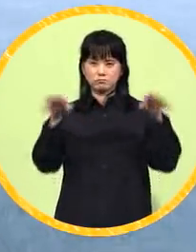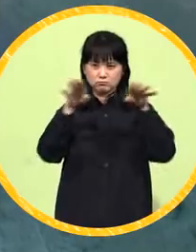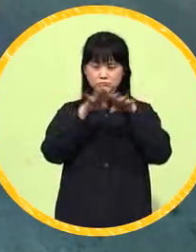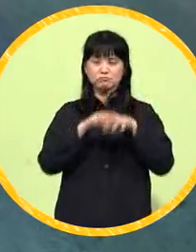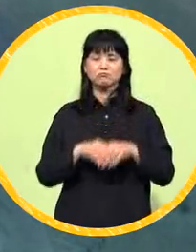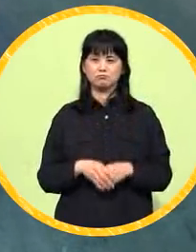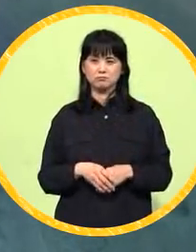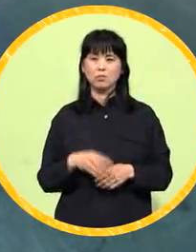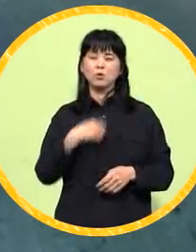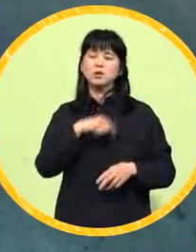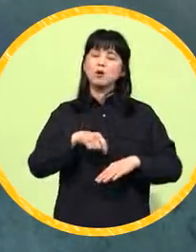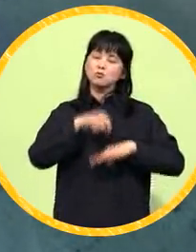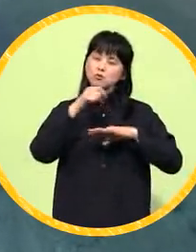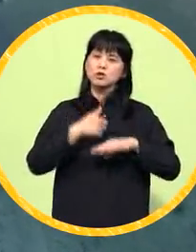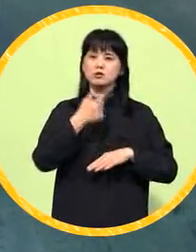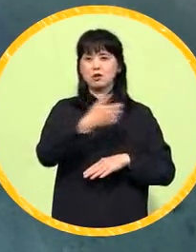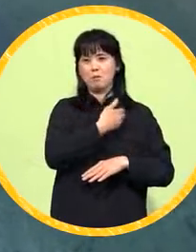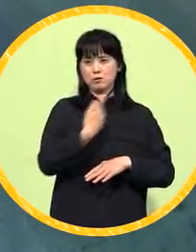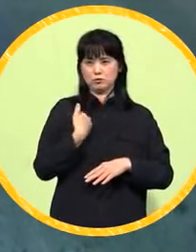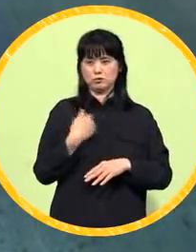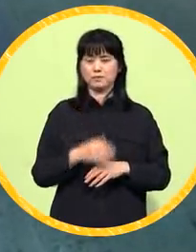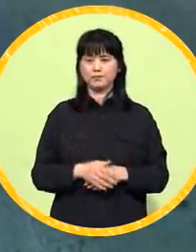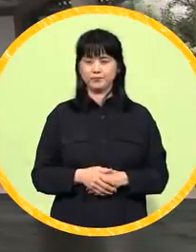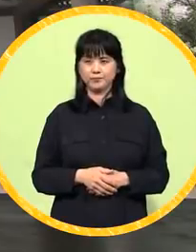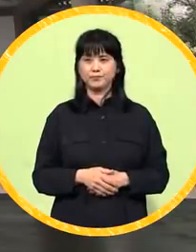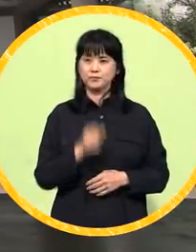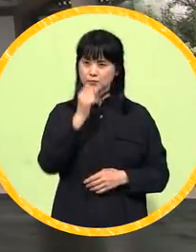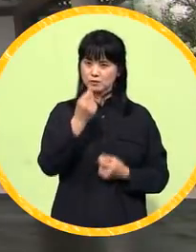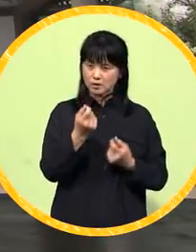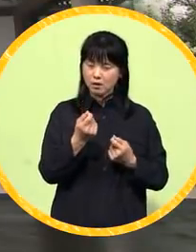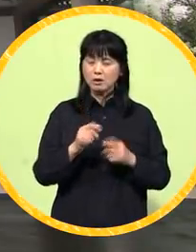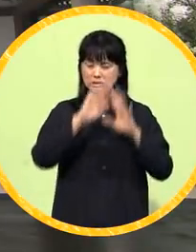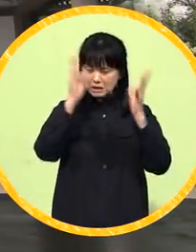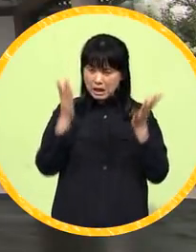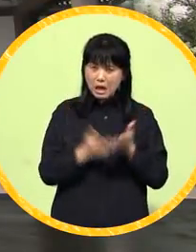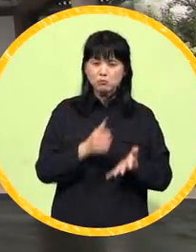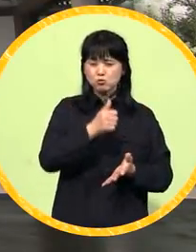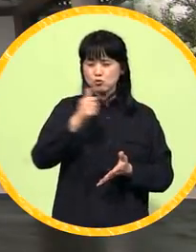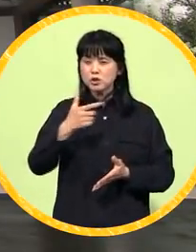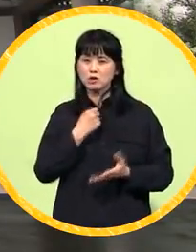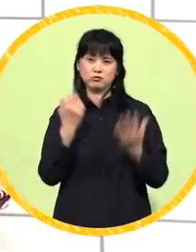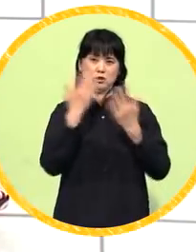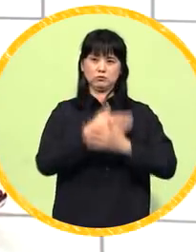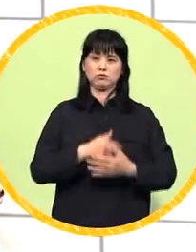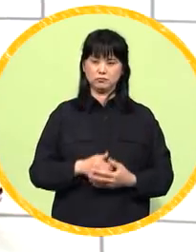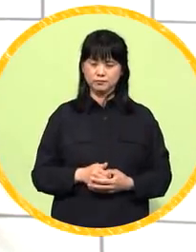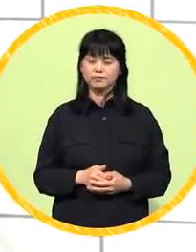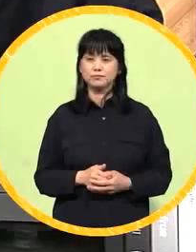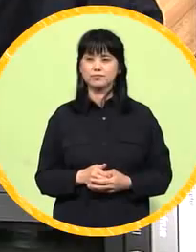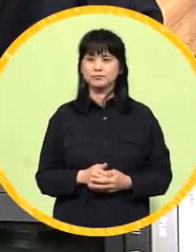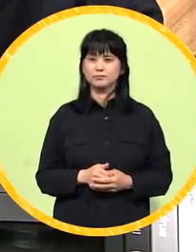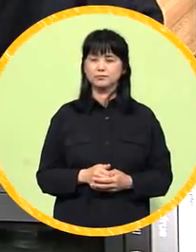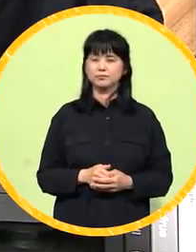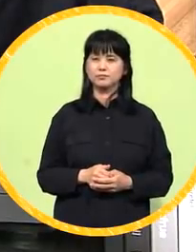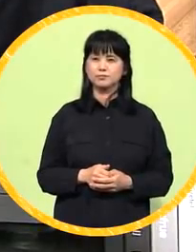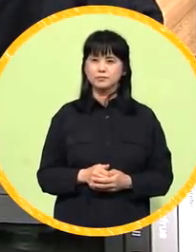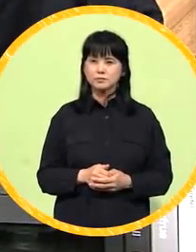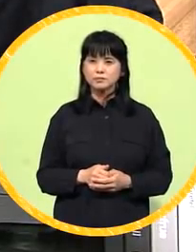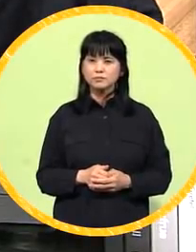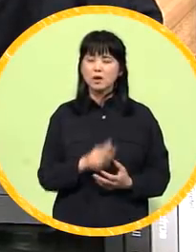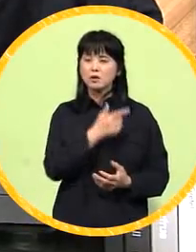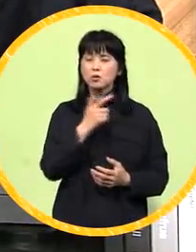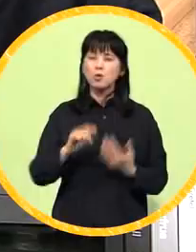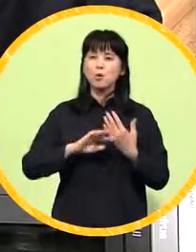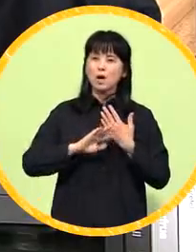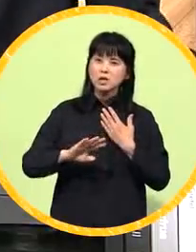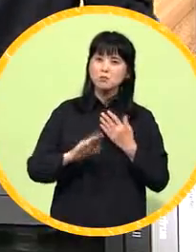第二の色が入ってるのでウケルっていうのがね全部行きたくなったよねうーんまあいろいろね